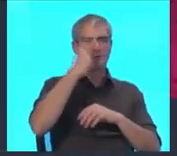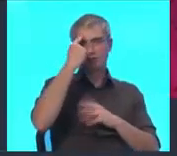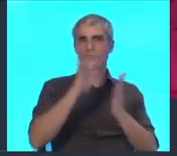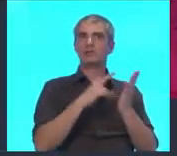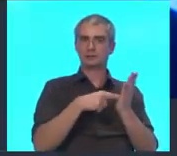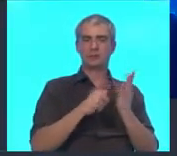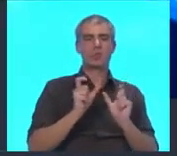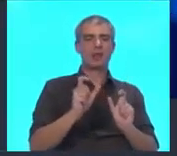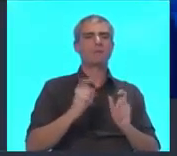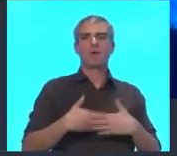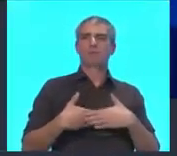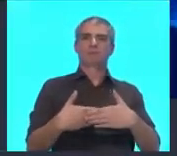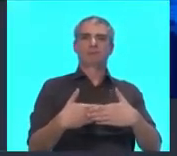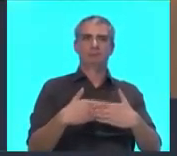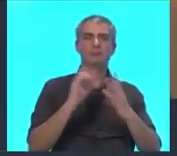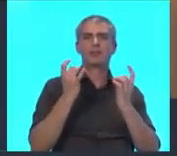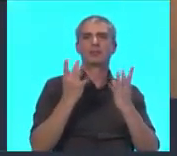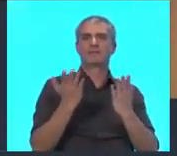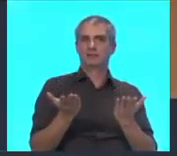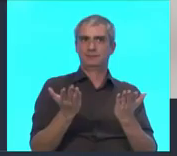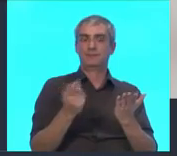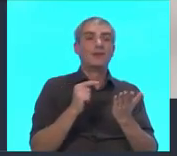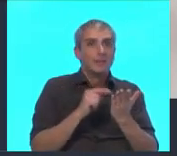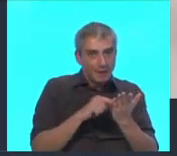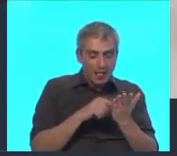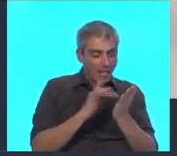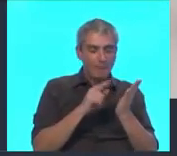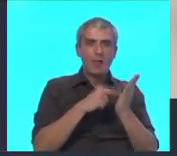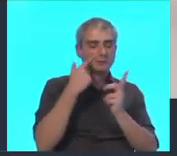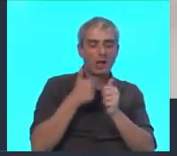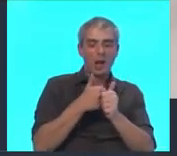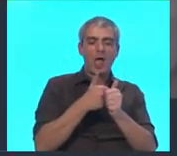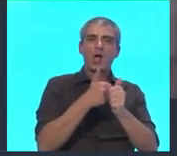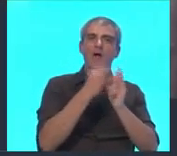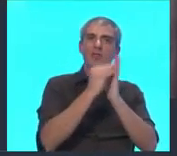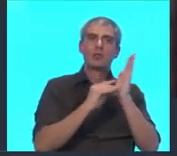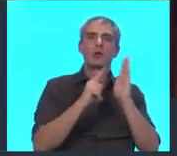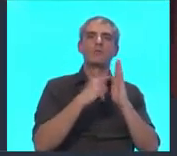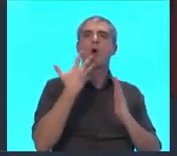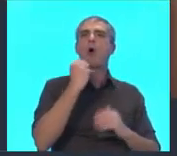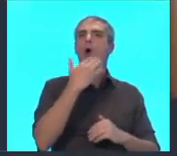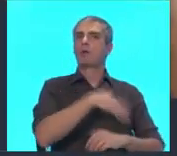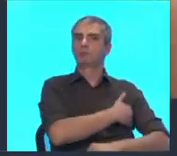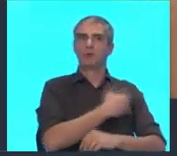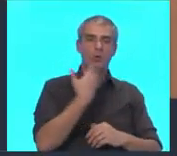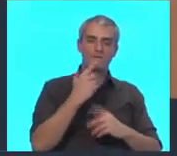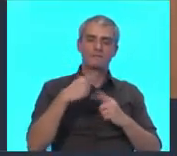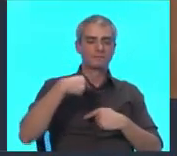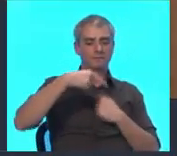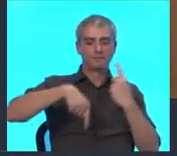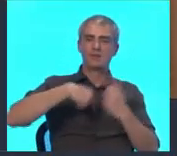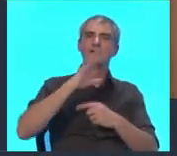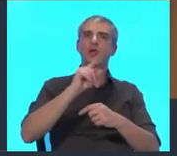מהן להיכנס להיריון באופן טבעי. רק לאפשר לאפליקציה לעקוב אחרי נתונים כמו חום הגוף, להזין את משך המחזור ופרטים